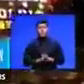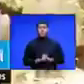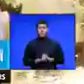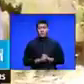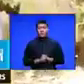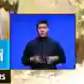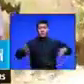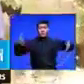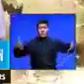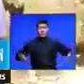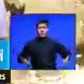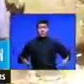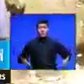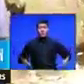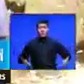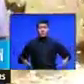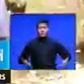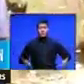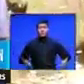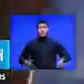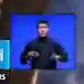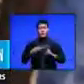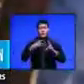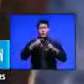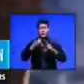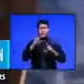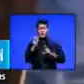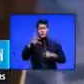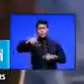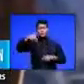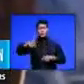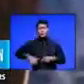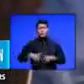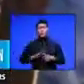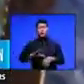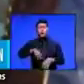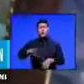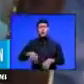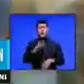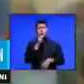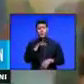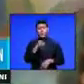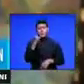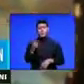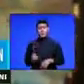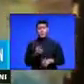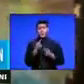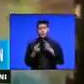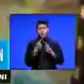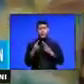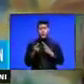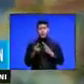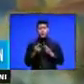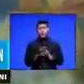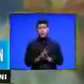Haidar akan dimakamkan di tanah kelahirannya di Baru, Sulawesi Selatan. Pihak keluarga menuturkan terakhir kali berkomunikasi dengan